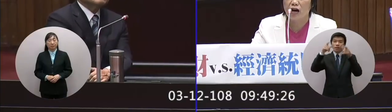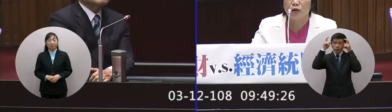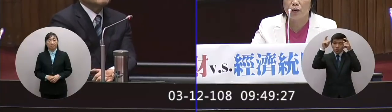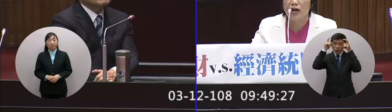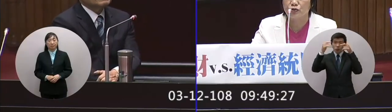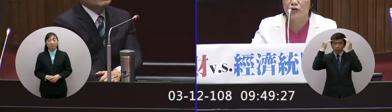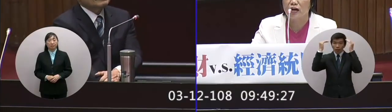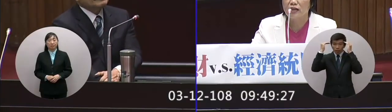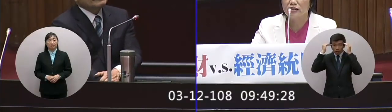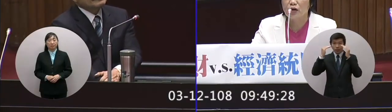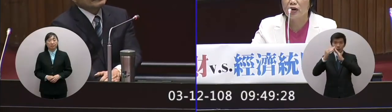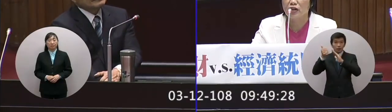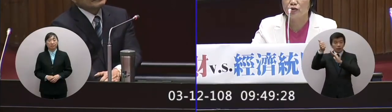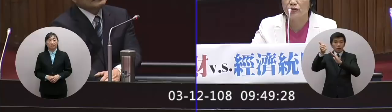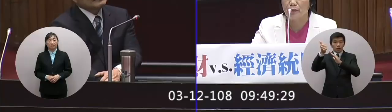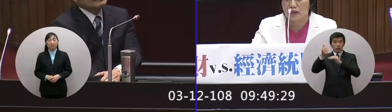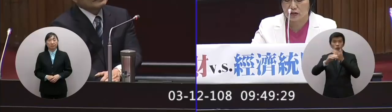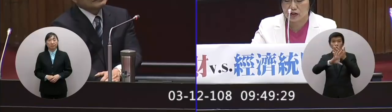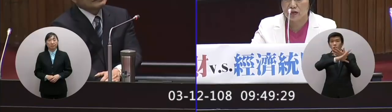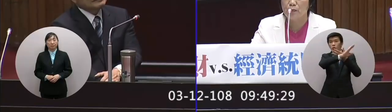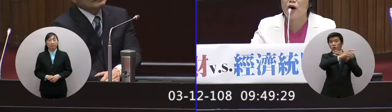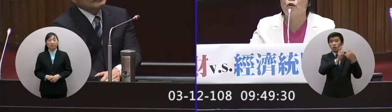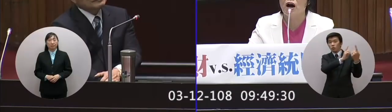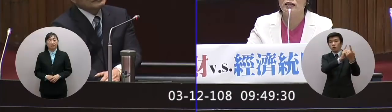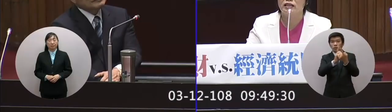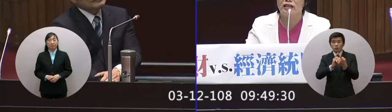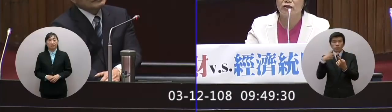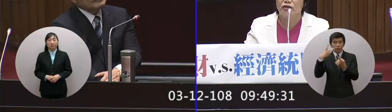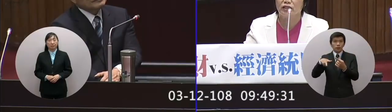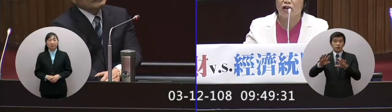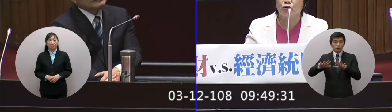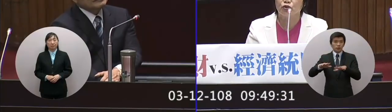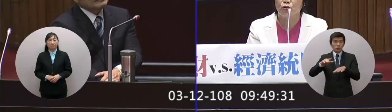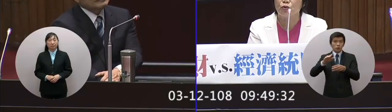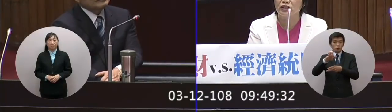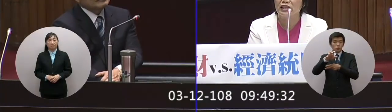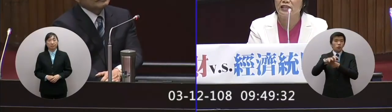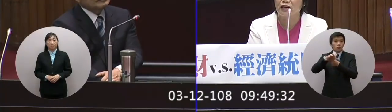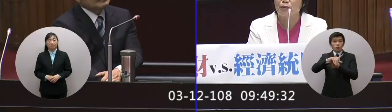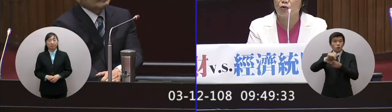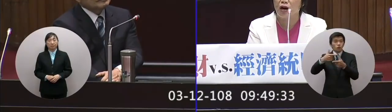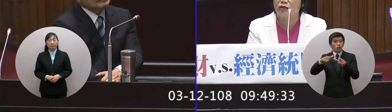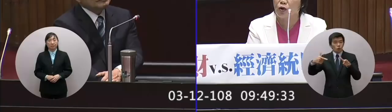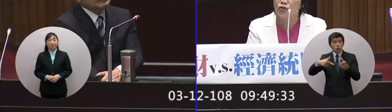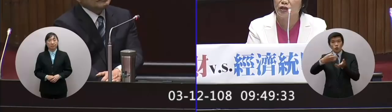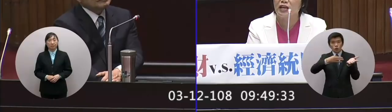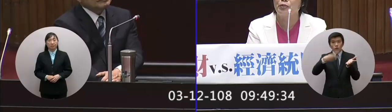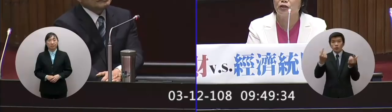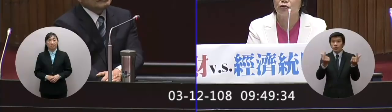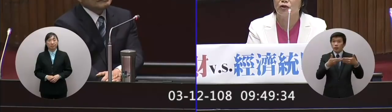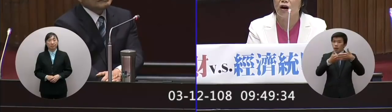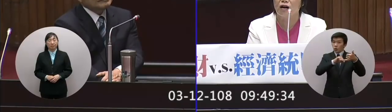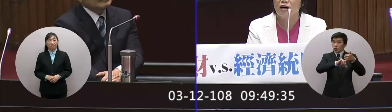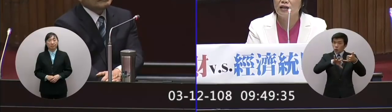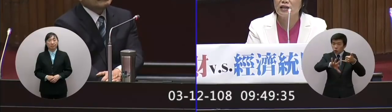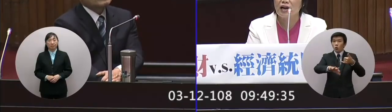到国外去啊，在外销农产品的时候呢，包括现在又接到很多中国的订单，包括农水产